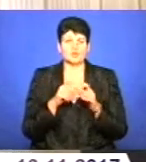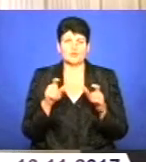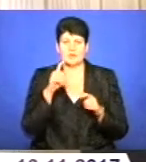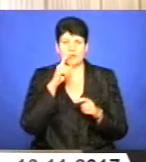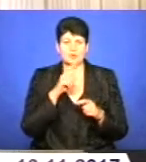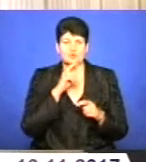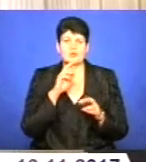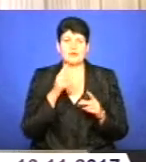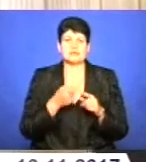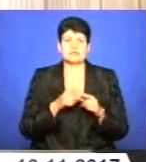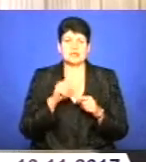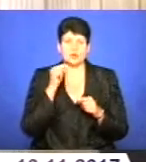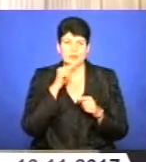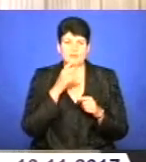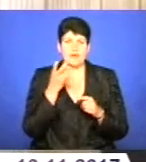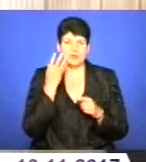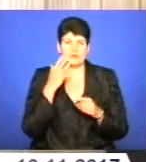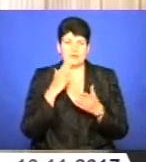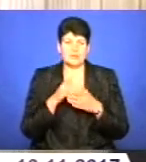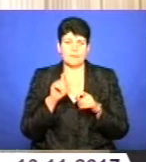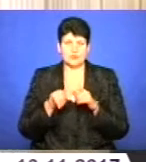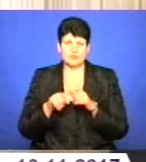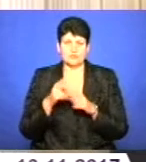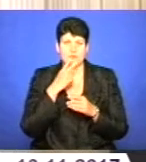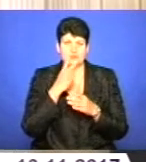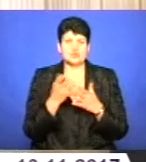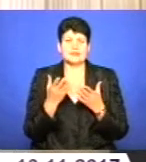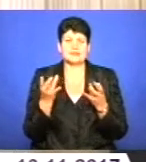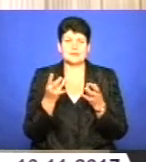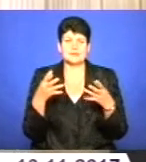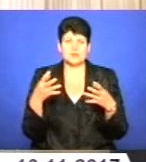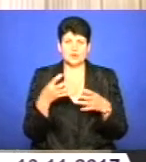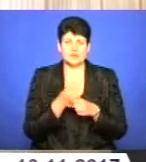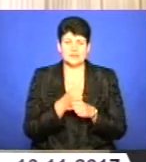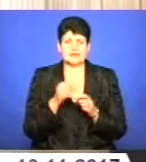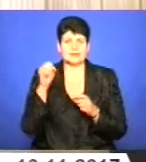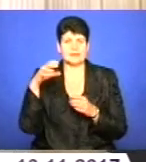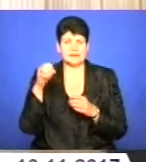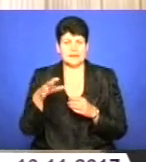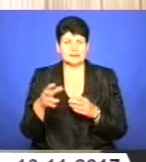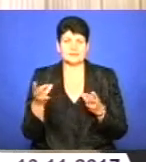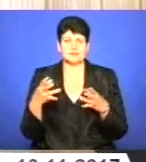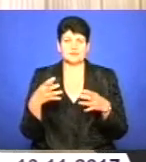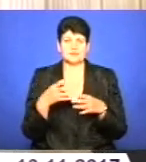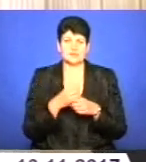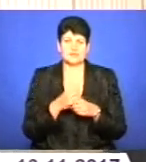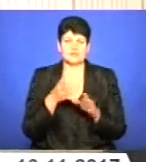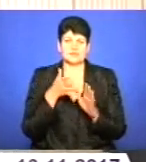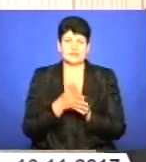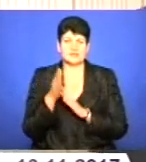чином це економити, а при моніторингу він буде бачити, де треба скоротити витрати на освітлення, де треба скоротити витрати на